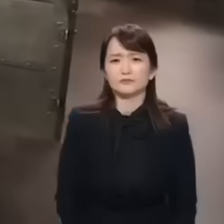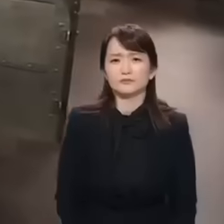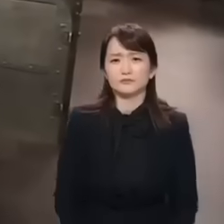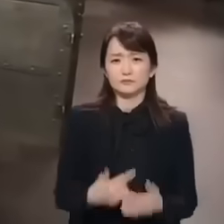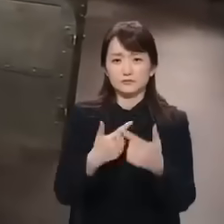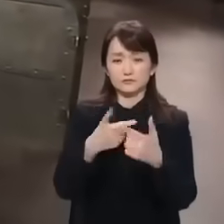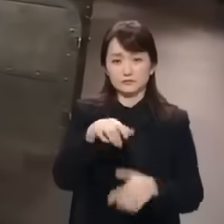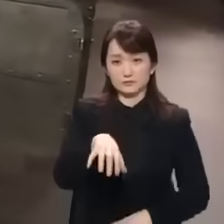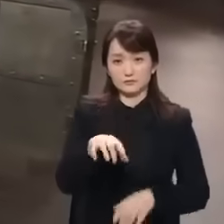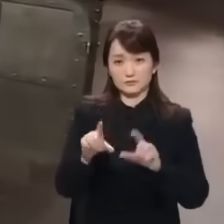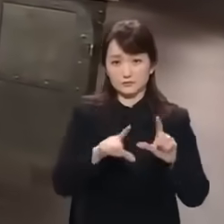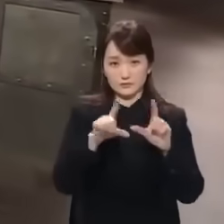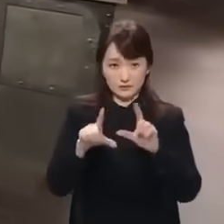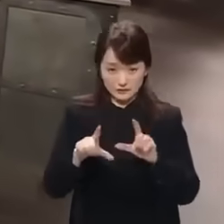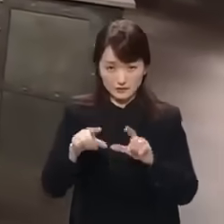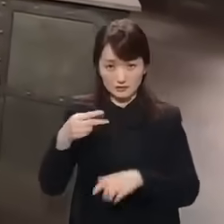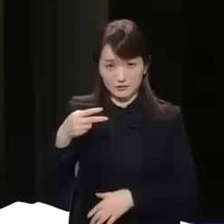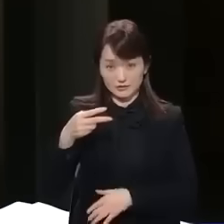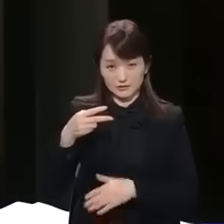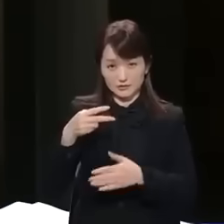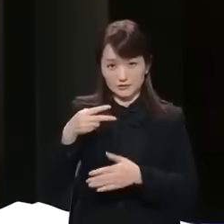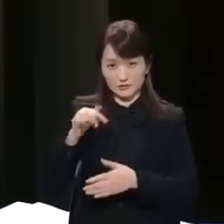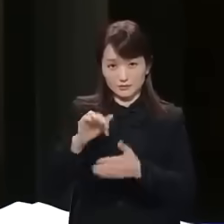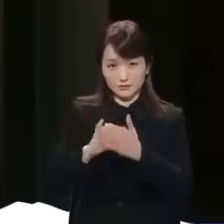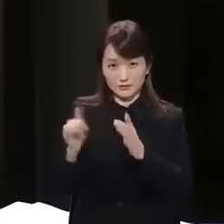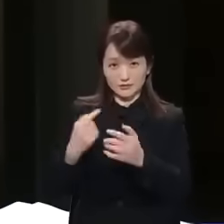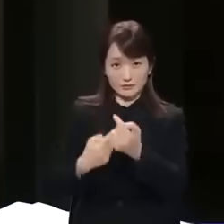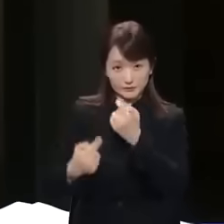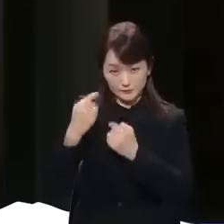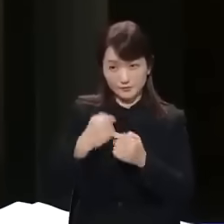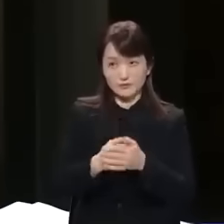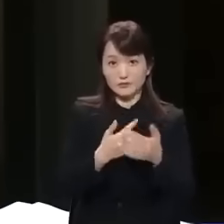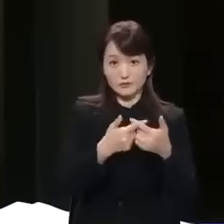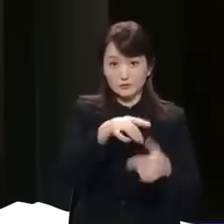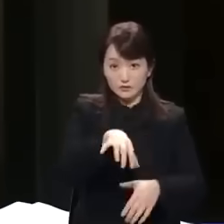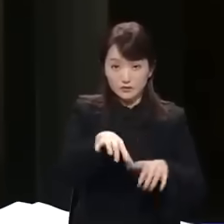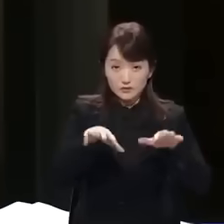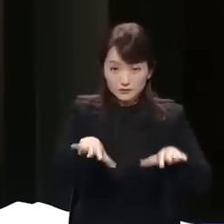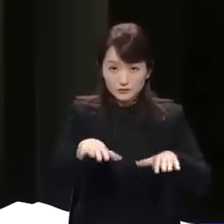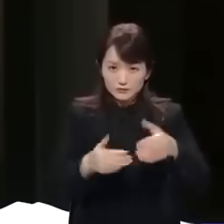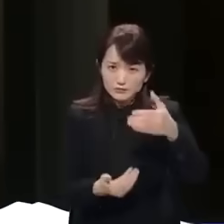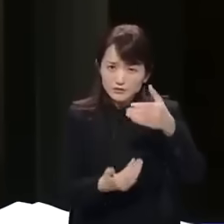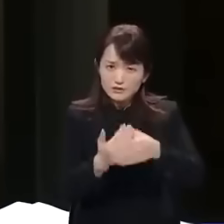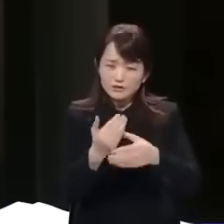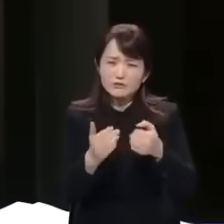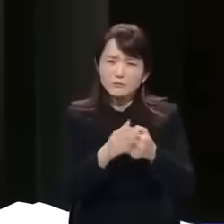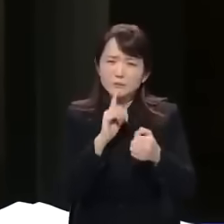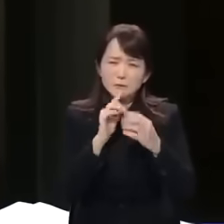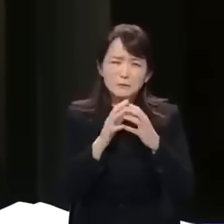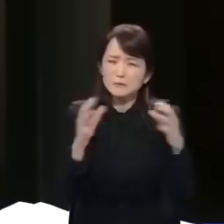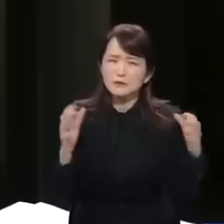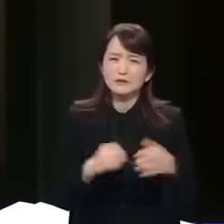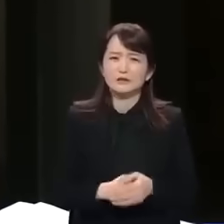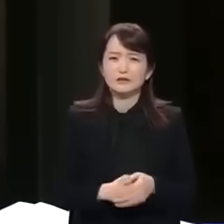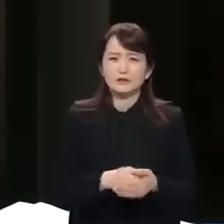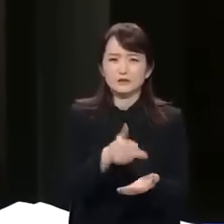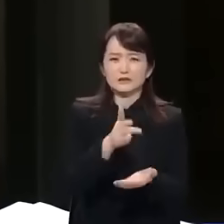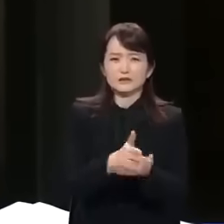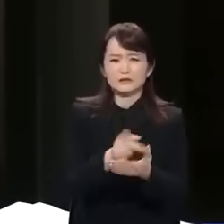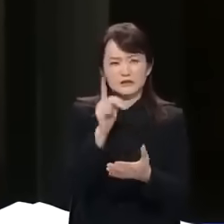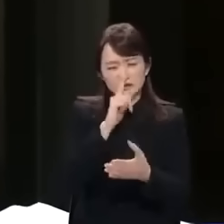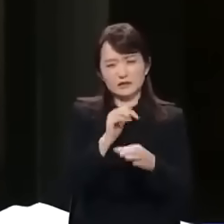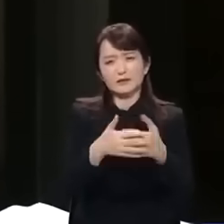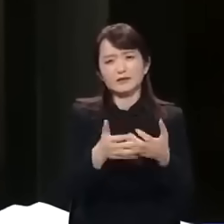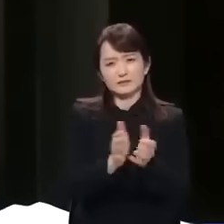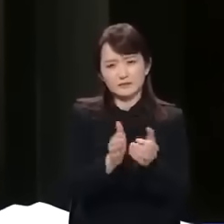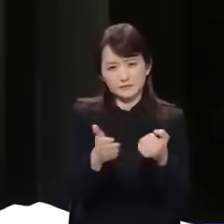부산에 사시는 사방가족께서 제보해 주셨는데요. 부산에서 지금 이 사건 때문에 난리입니다. 부산. 예. 주차 빌런 때문에.